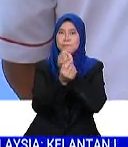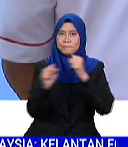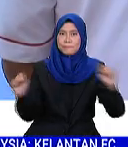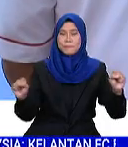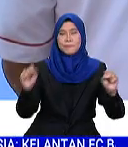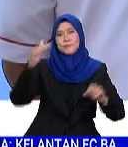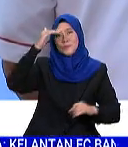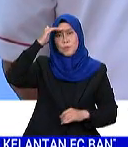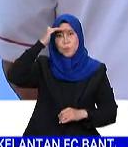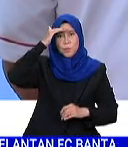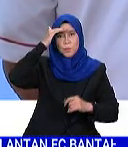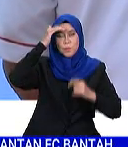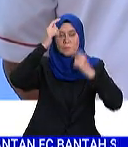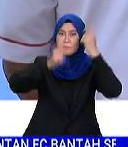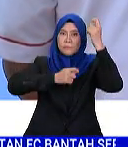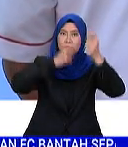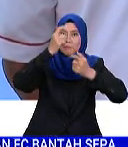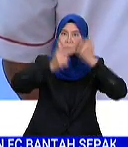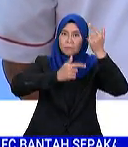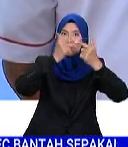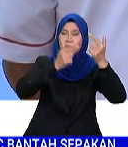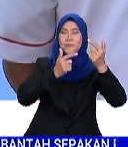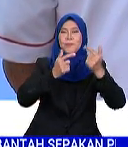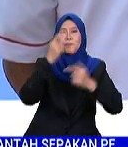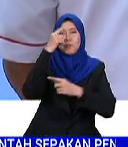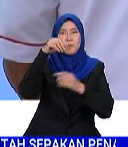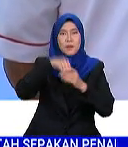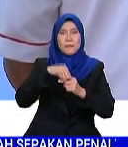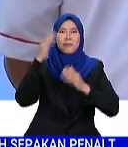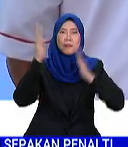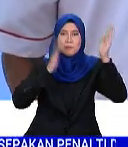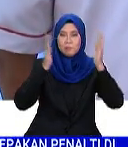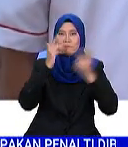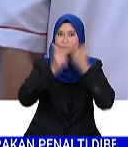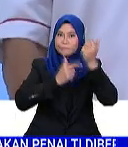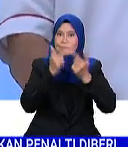kesiapsiagaan Johor Tourism untuk menggalakkan domestic tourism.